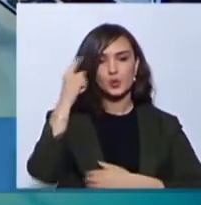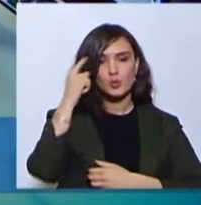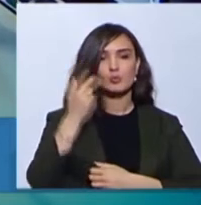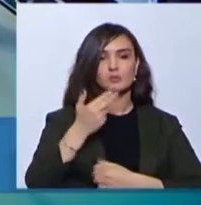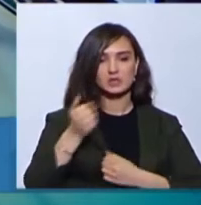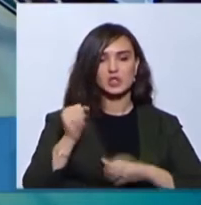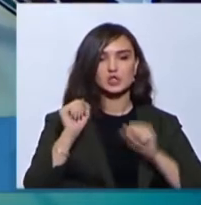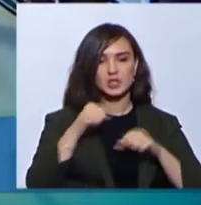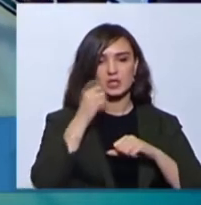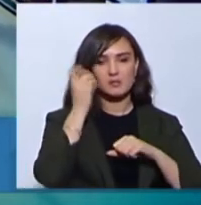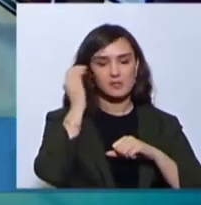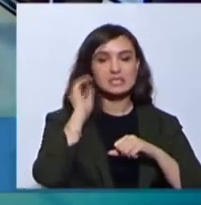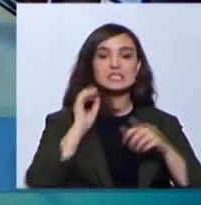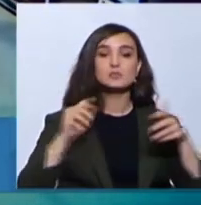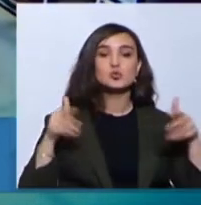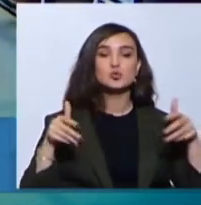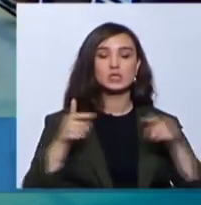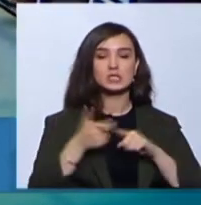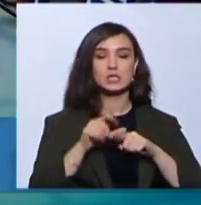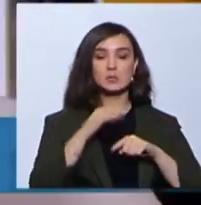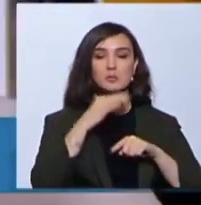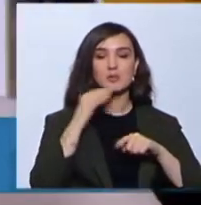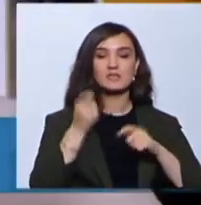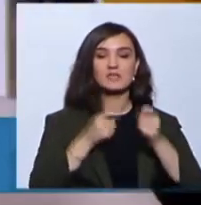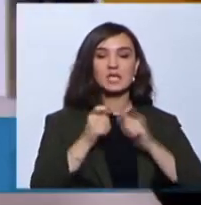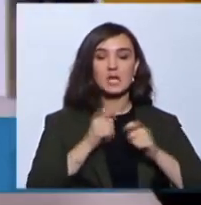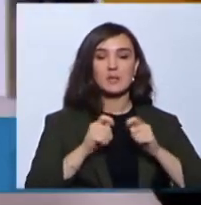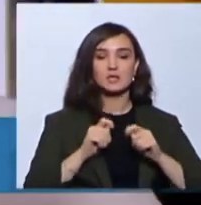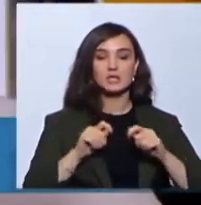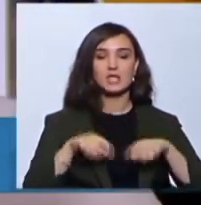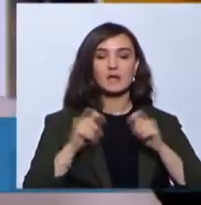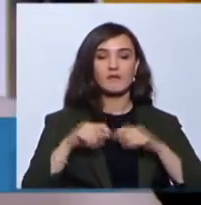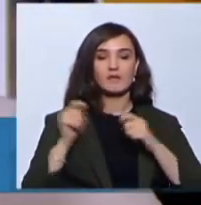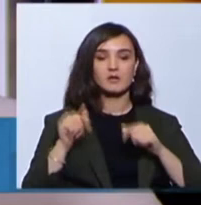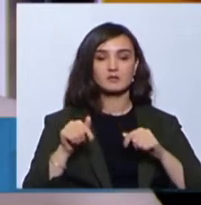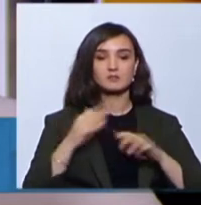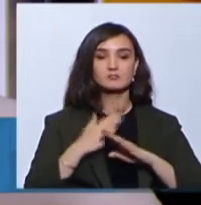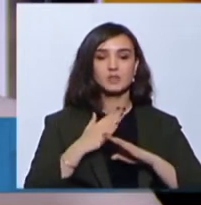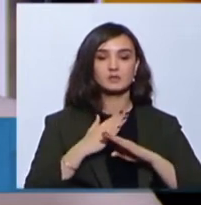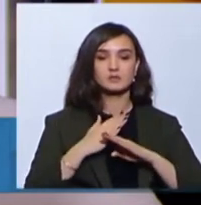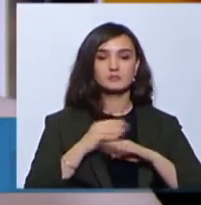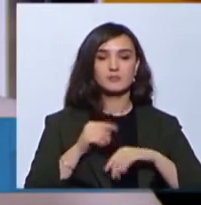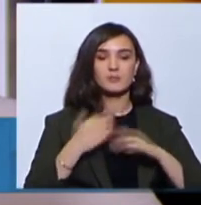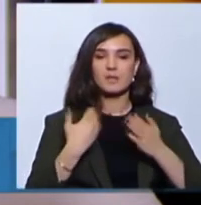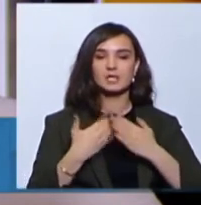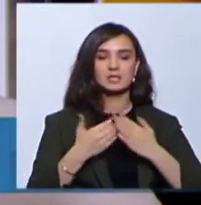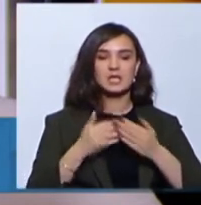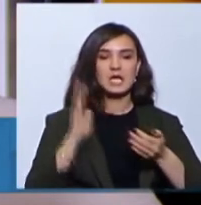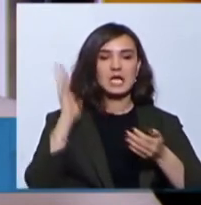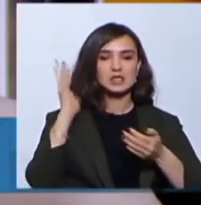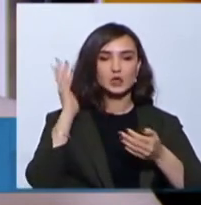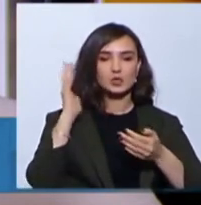შეიძლება განვიხილოთ. სიმსუქნე თავისთავად ძალიან ბევრ მეტაბოლურ დარღვევას უდევს საფუძველს, როგორიც არის ასევე